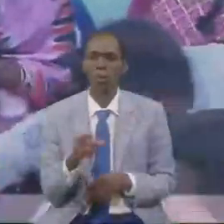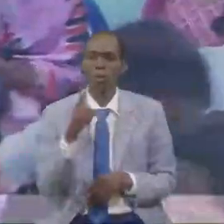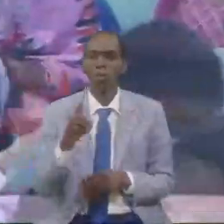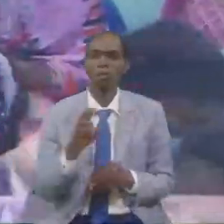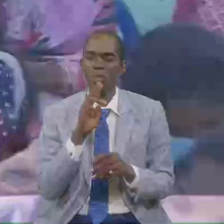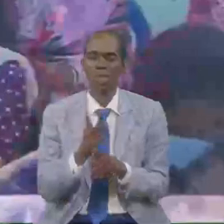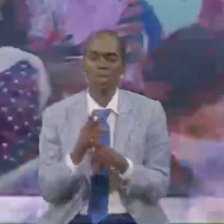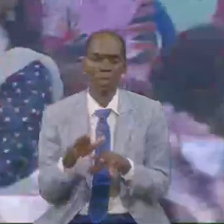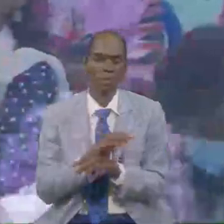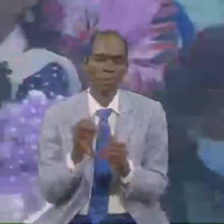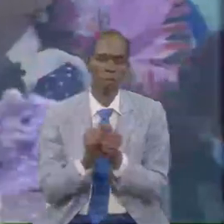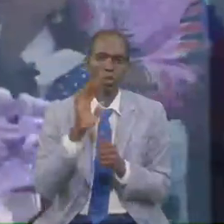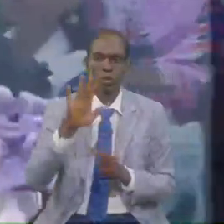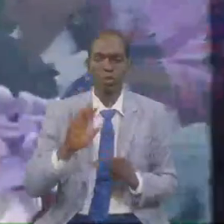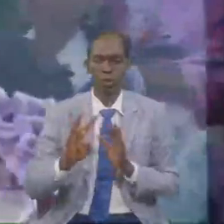Veillez sur votre volonté.